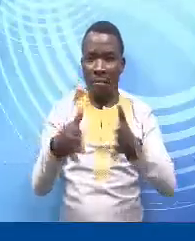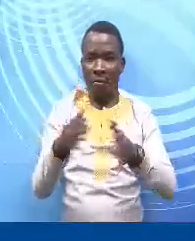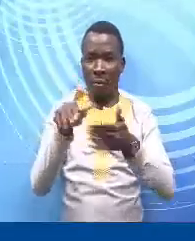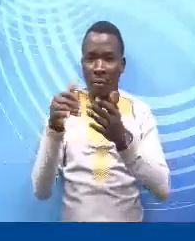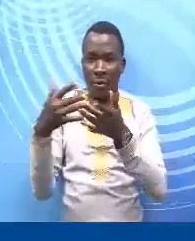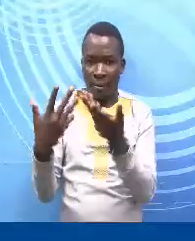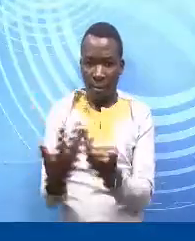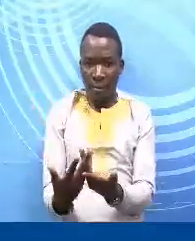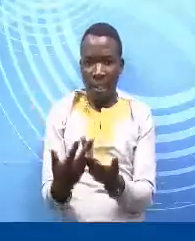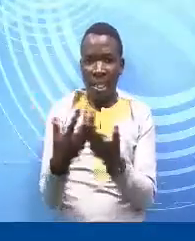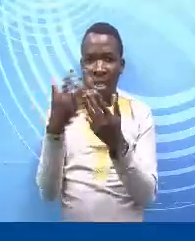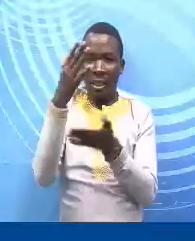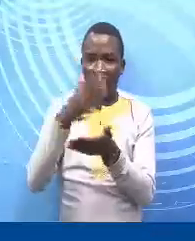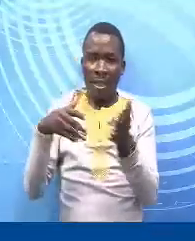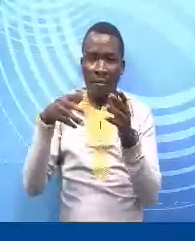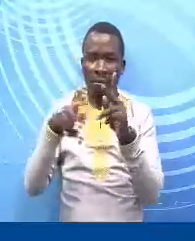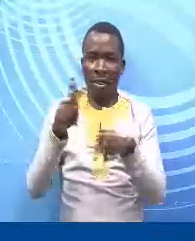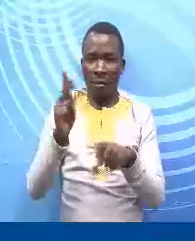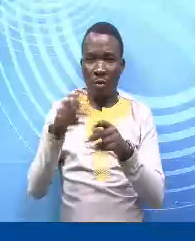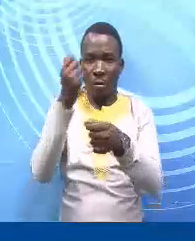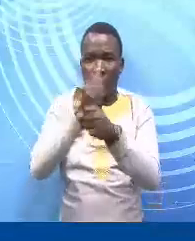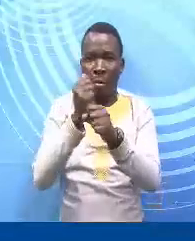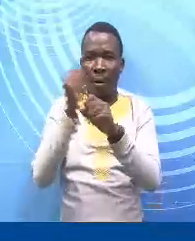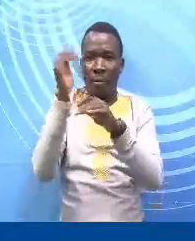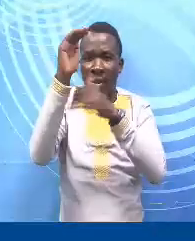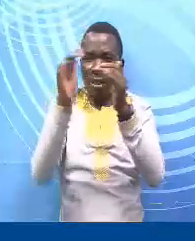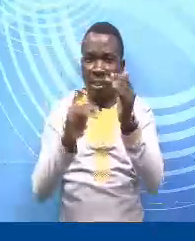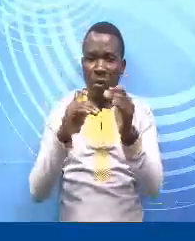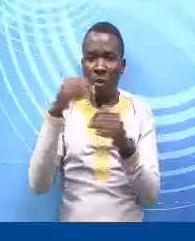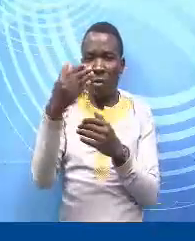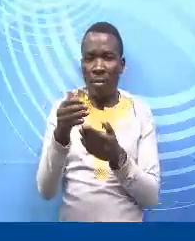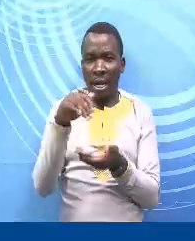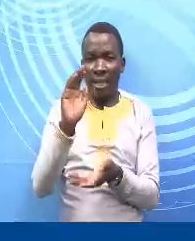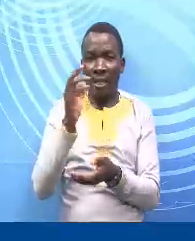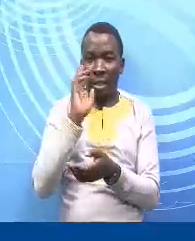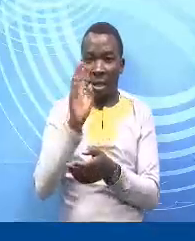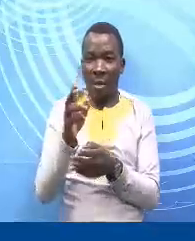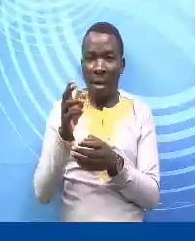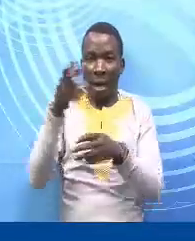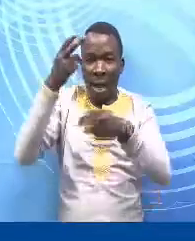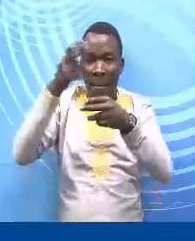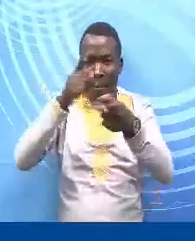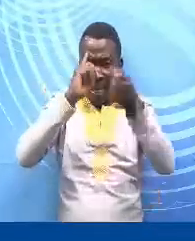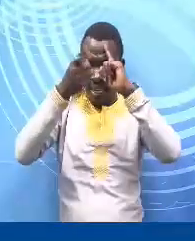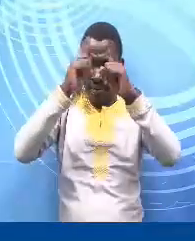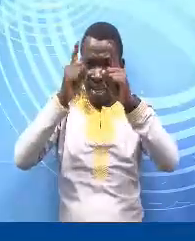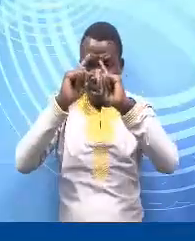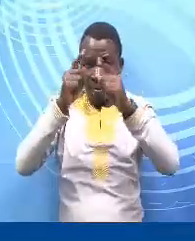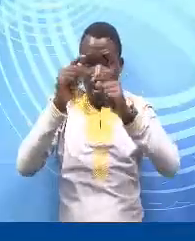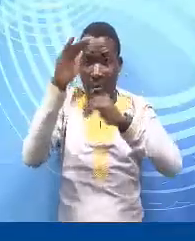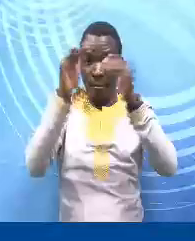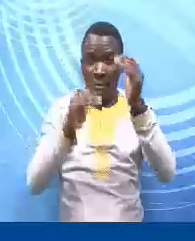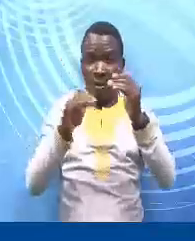bigahura nuko hari bamwe nanone baba bakora muri izo nzego akenshi ugasanga biyitiriye umwanya cyangwa bitwaje urwego bariho